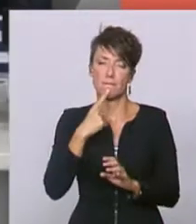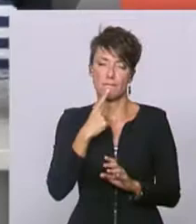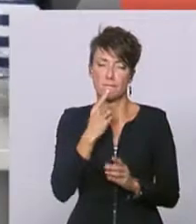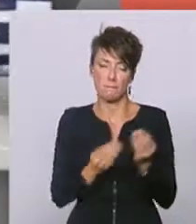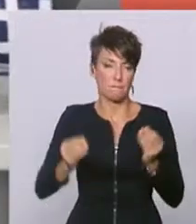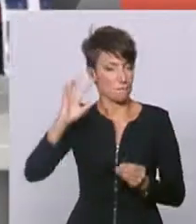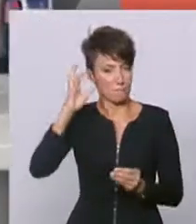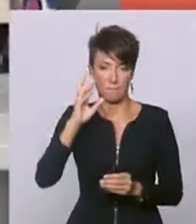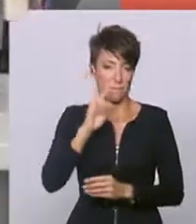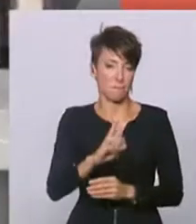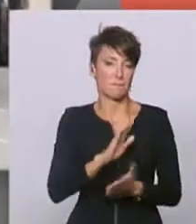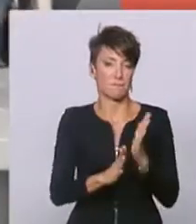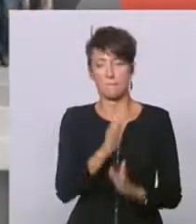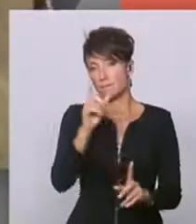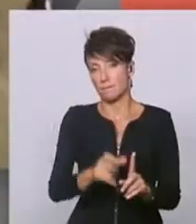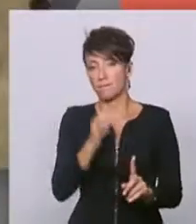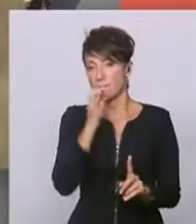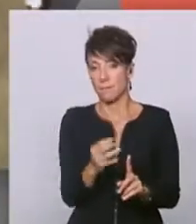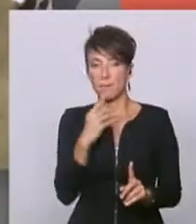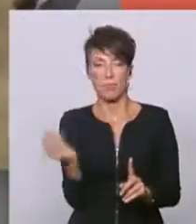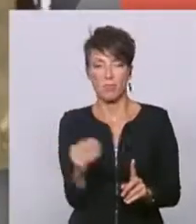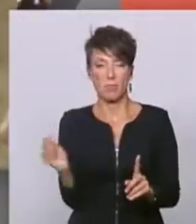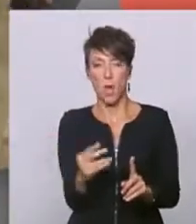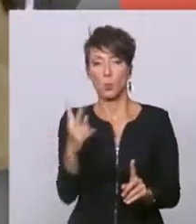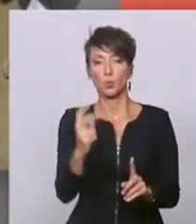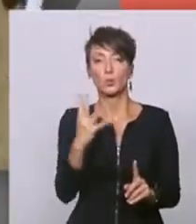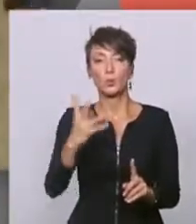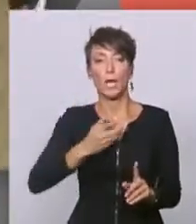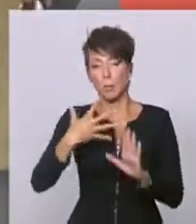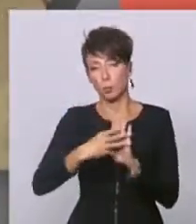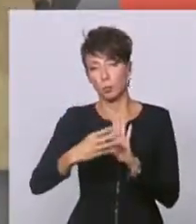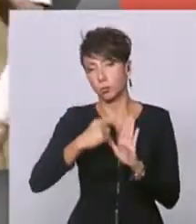εδώ, καθώς έχει ήδη διαμηνήσει ότι θα ανεβάσει τουλάχιστον 24 ηχητικά μηνύματα.